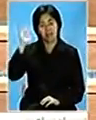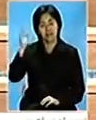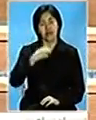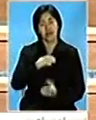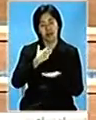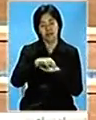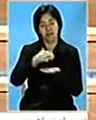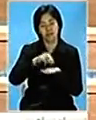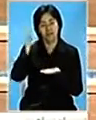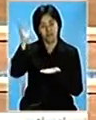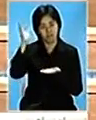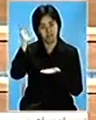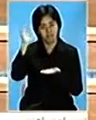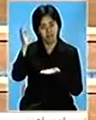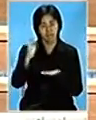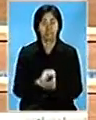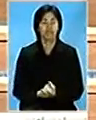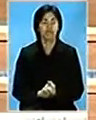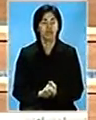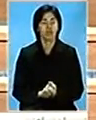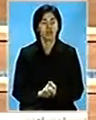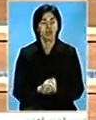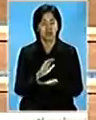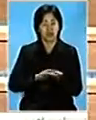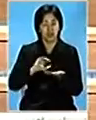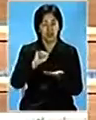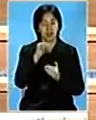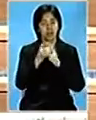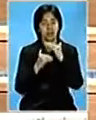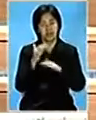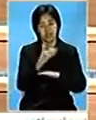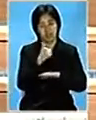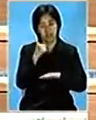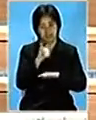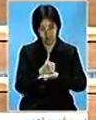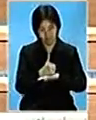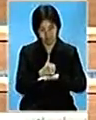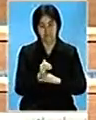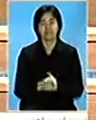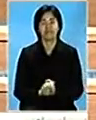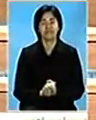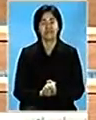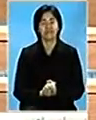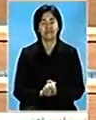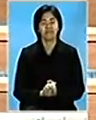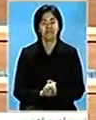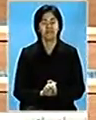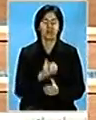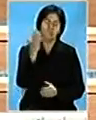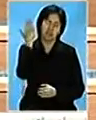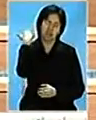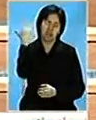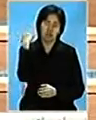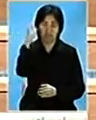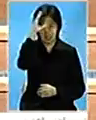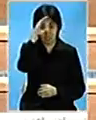ท่านประธานครับในสภาพัฒนาการเมืองนี้นับว่าตั้งแต่สมัยท่านช